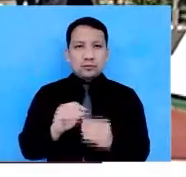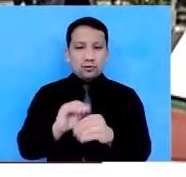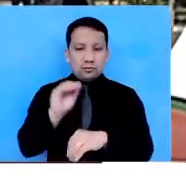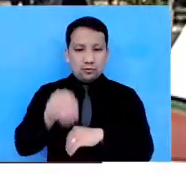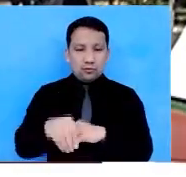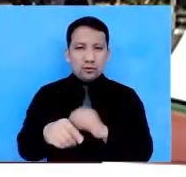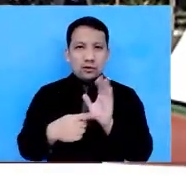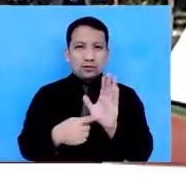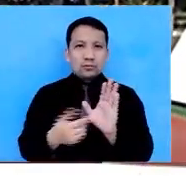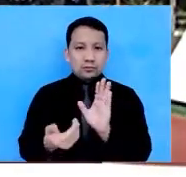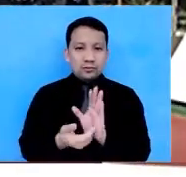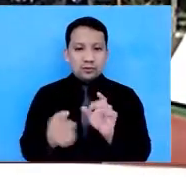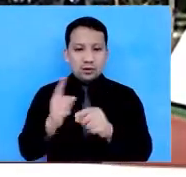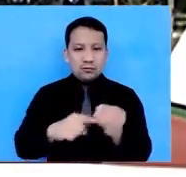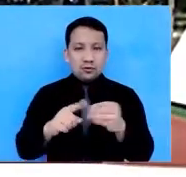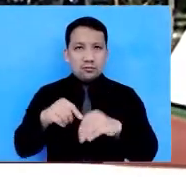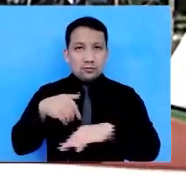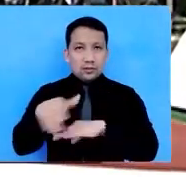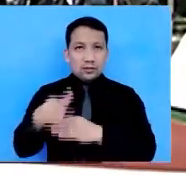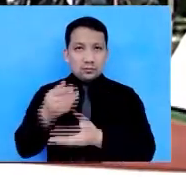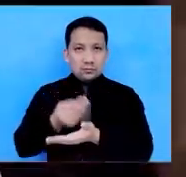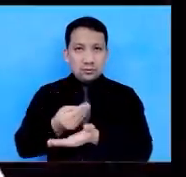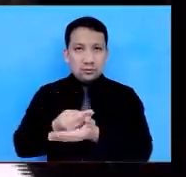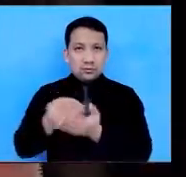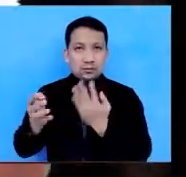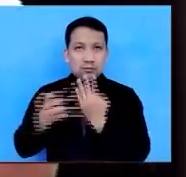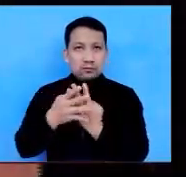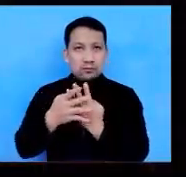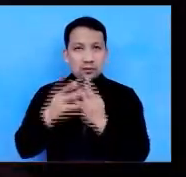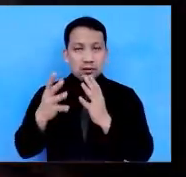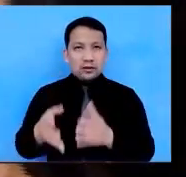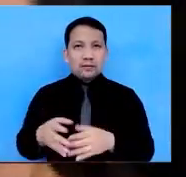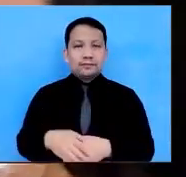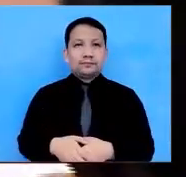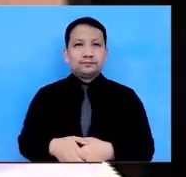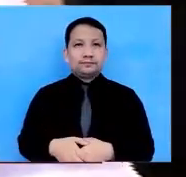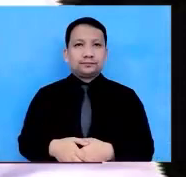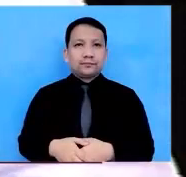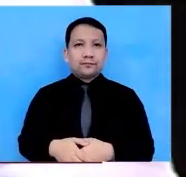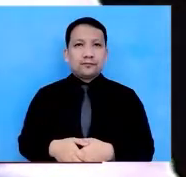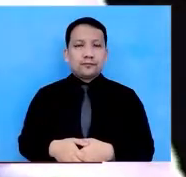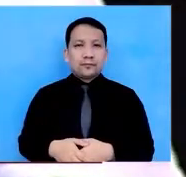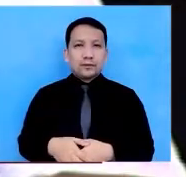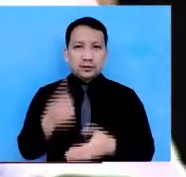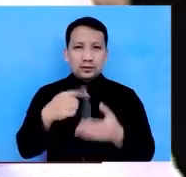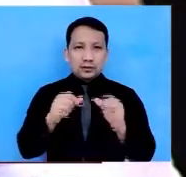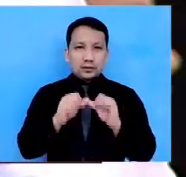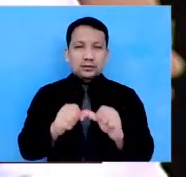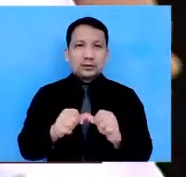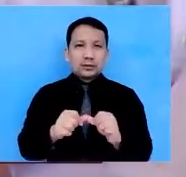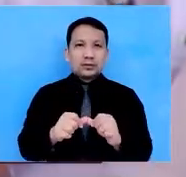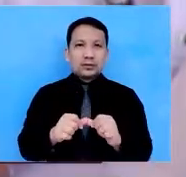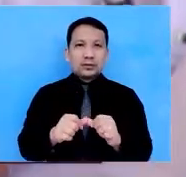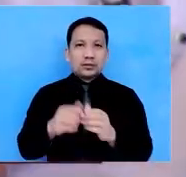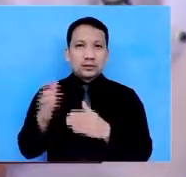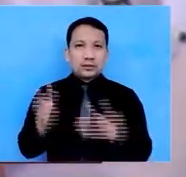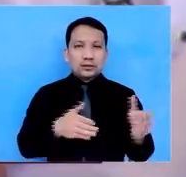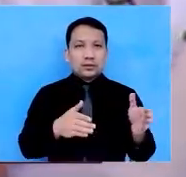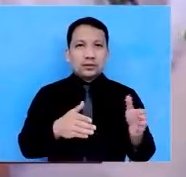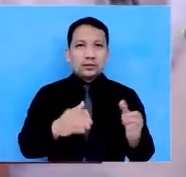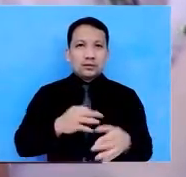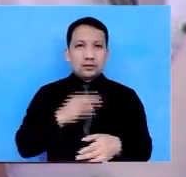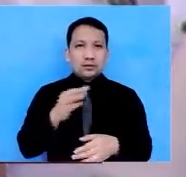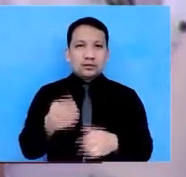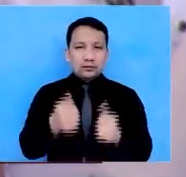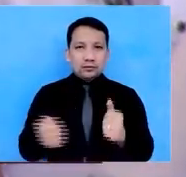mapapatunayang sangkot sa pagpapadala ng pera sa mga preso. Samantala, kinumpirma naman ni Remulla na pinaplansya na ang formal na pagtatalaga